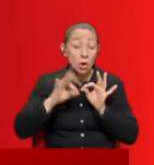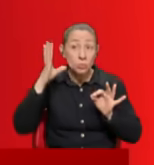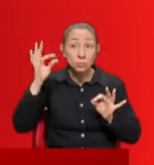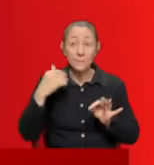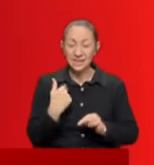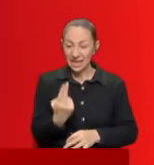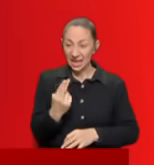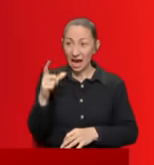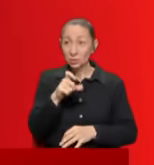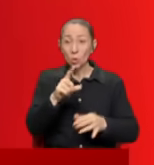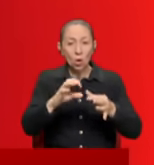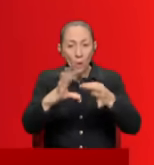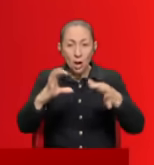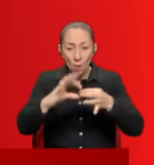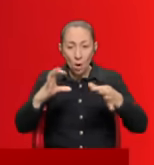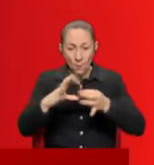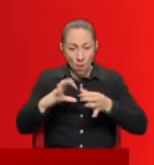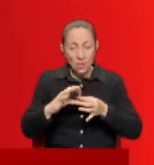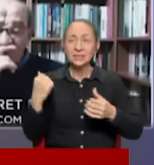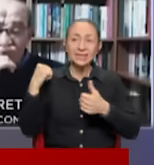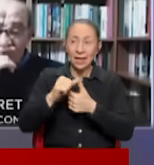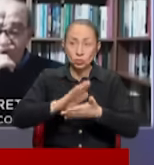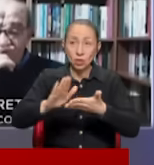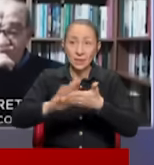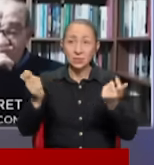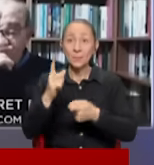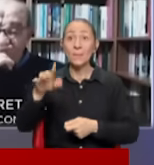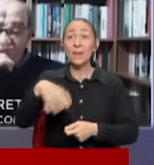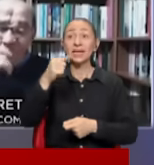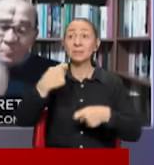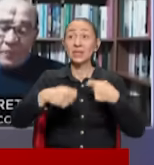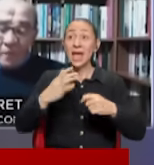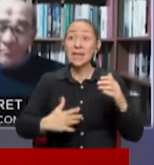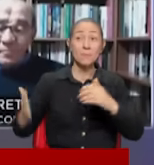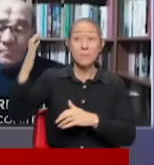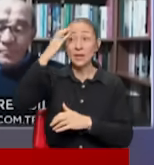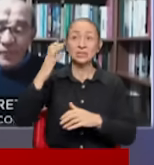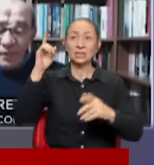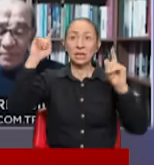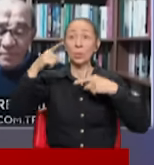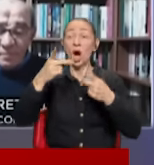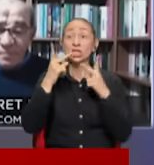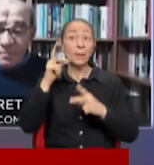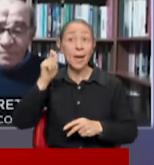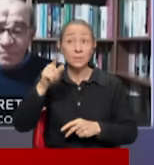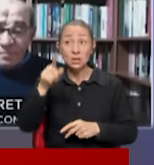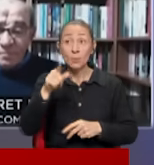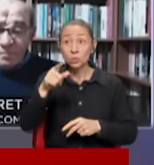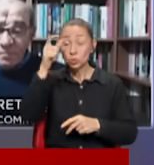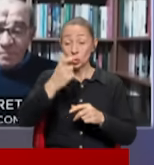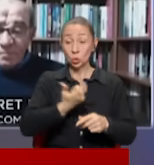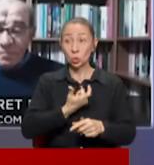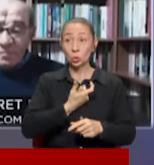Biz 7 aydır bu kopan linkleri tekrar ihdas ediyoruz. Bir Merkez Bankası'nın en üst yetkilisi bu açıklamayı yapmışken bu